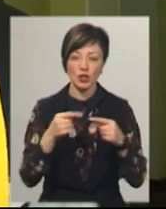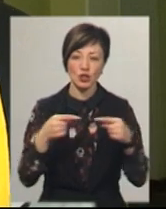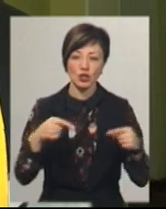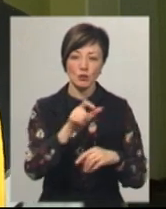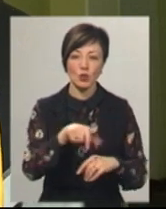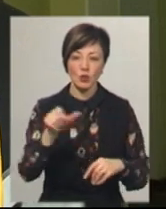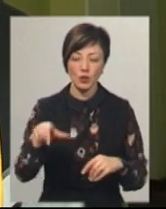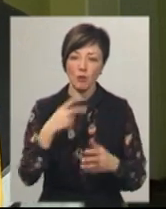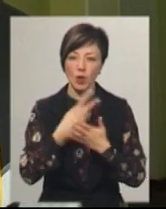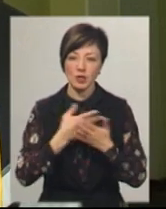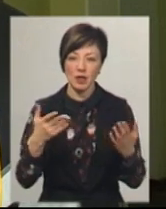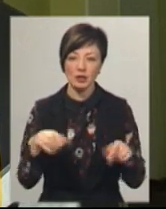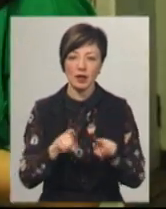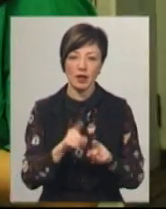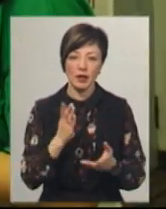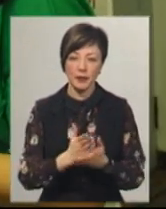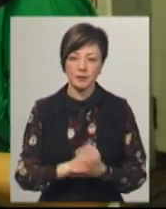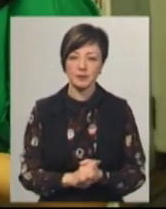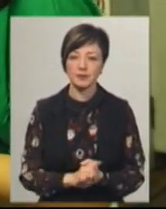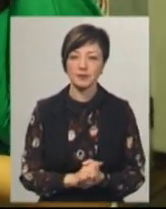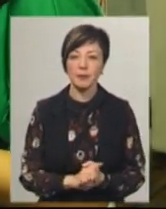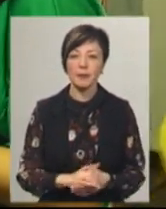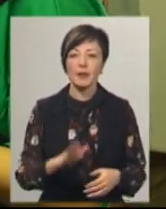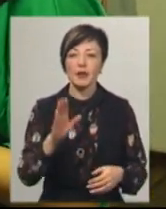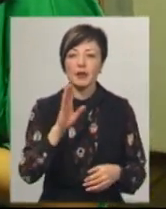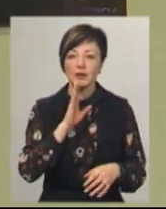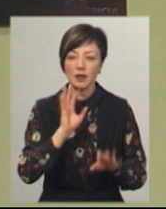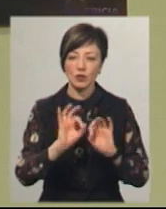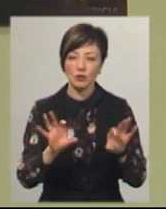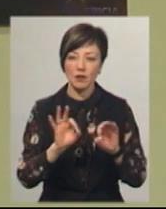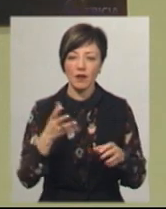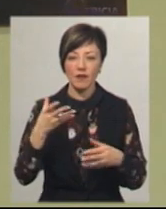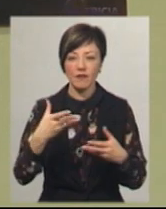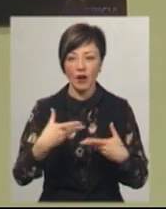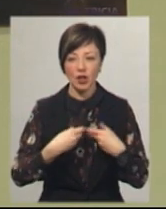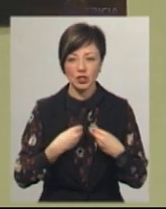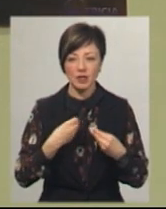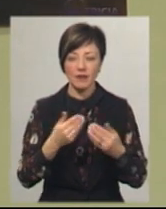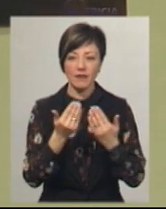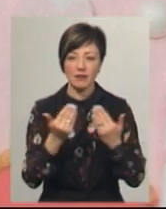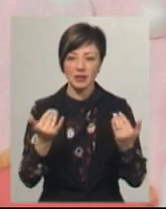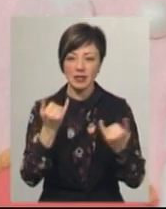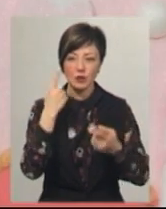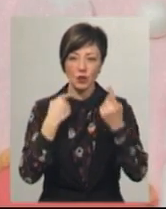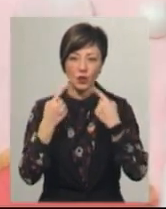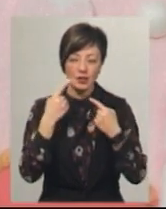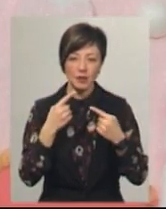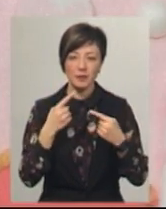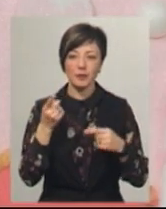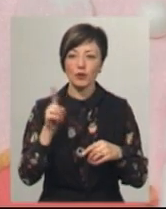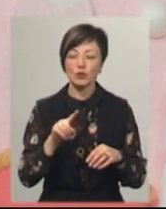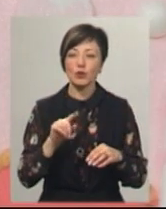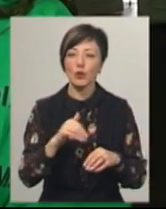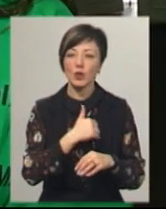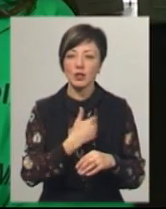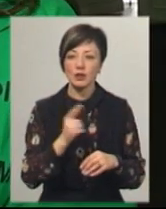людям показати, що таке є. Леся Шевчук розповіла свої враження від фотовиставки. Зараз сльози на очах, адже дуже